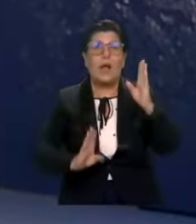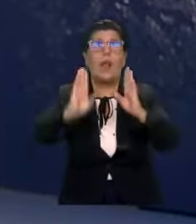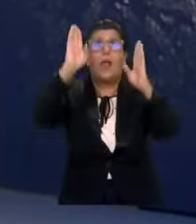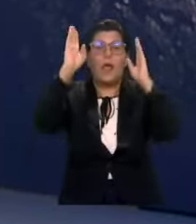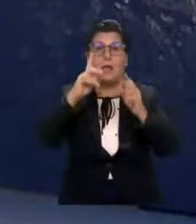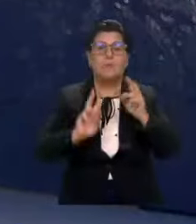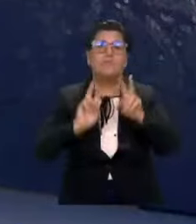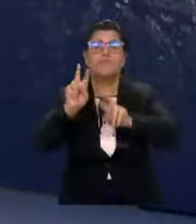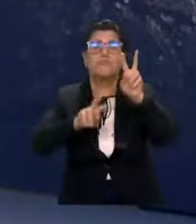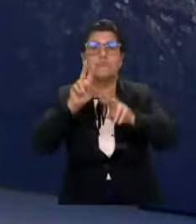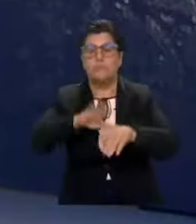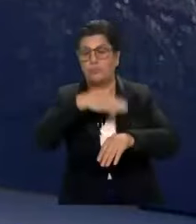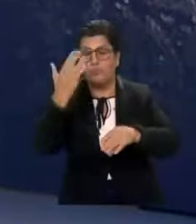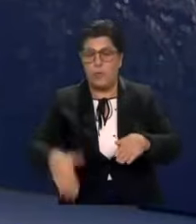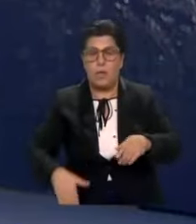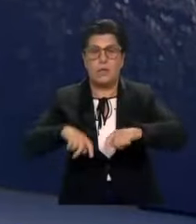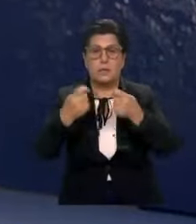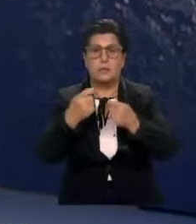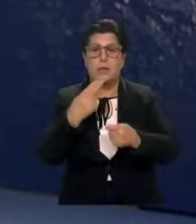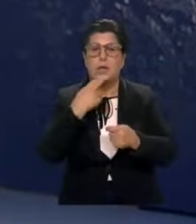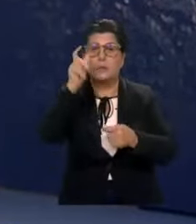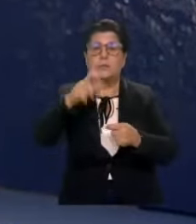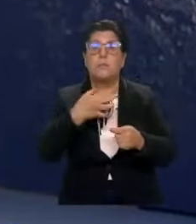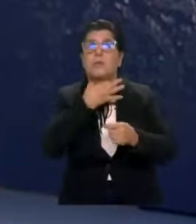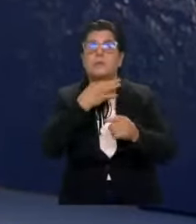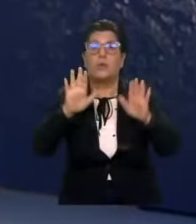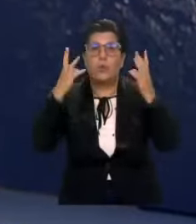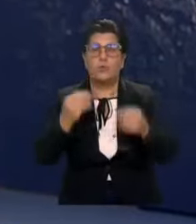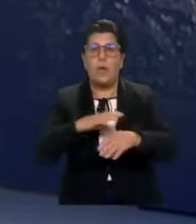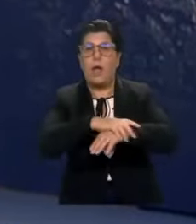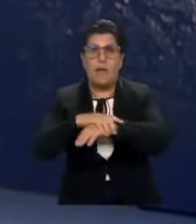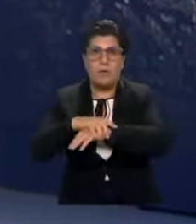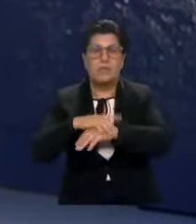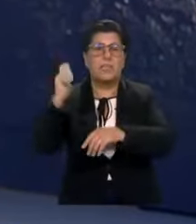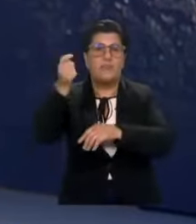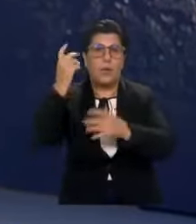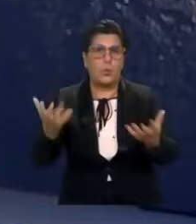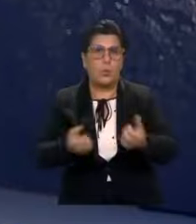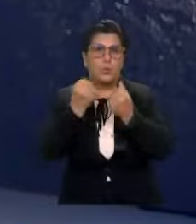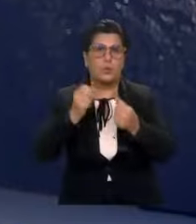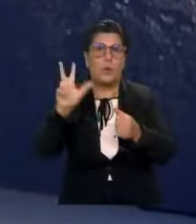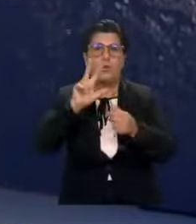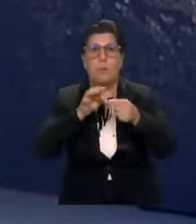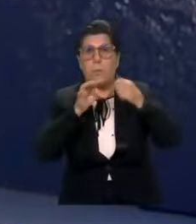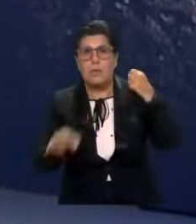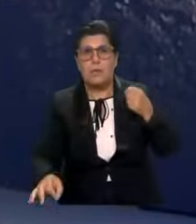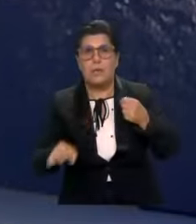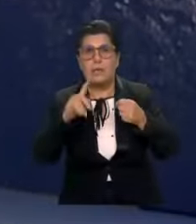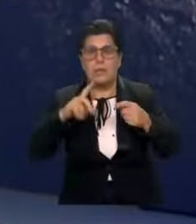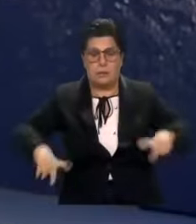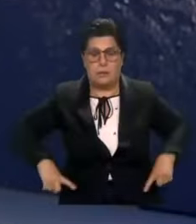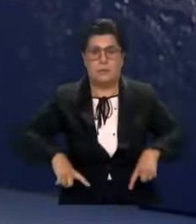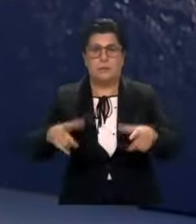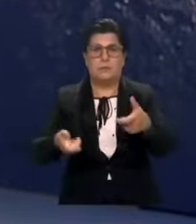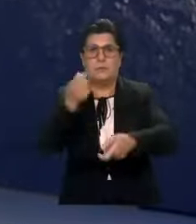düşerek ayağını kırdı. Zirvede mahsur kalan kadını AFAD ve itfaiye kurtardı. 30 metrelik halatla kurtarılan kadın